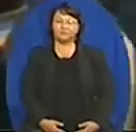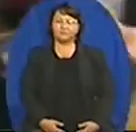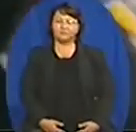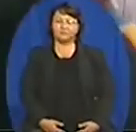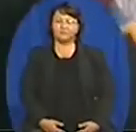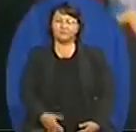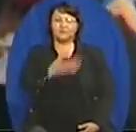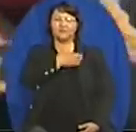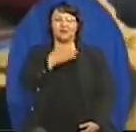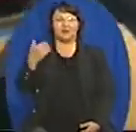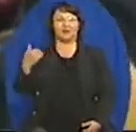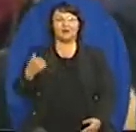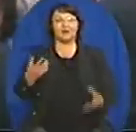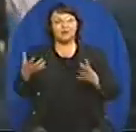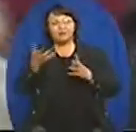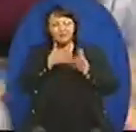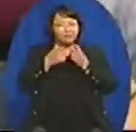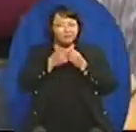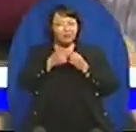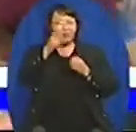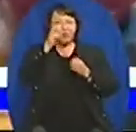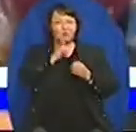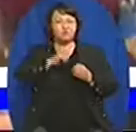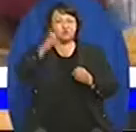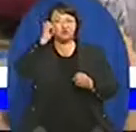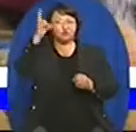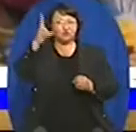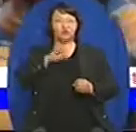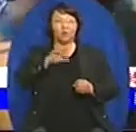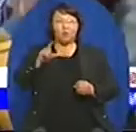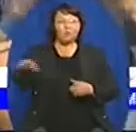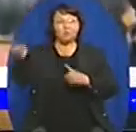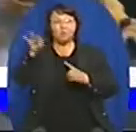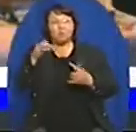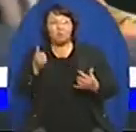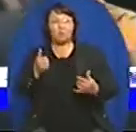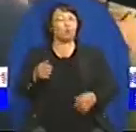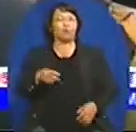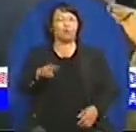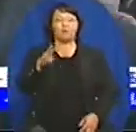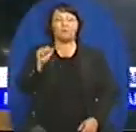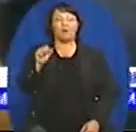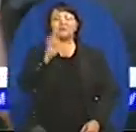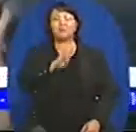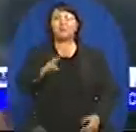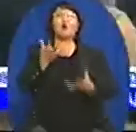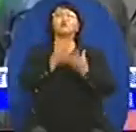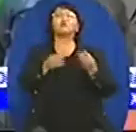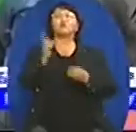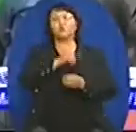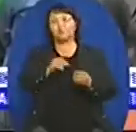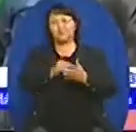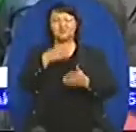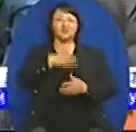Хэдэн дарга нар хэлцэж тохироод хийх үснээ Монгол улсын ерөнхийлөгчийн сонгуульд нэр дэвшүүлсэнгүй. Монгол ардын нам олон зуун мянган гишүүд дэмжигчдээс санал